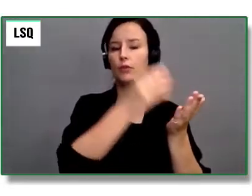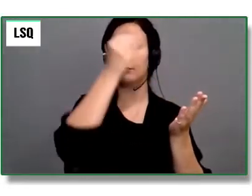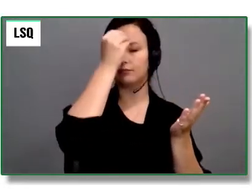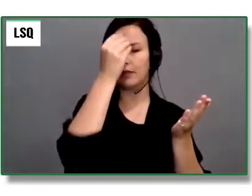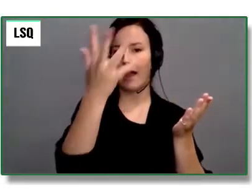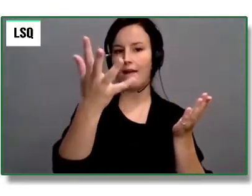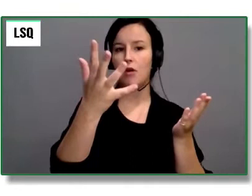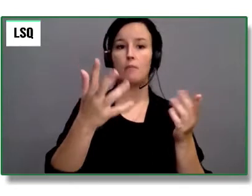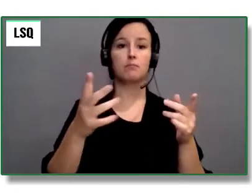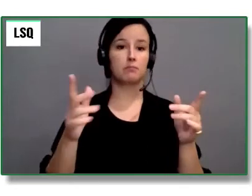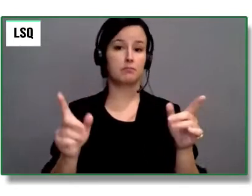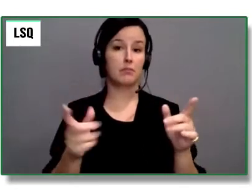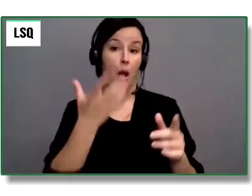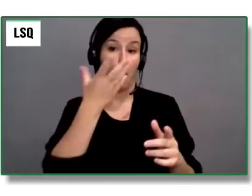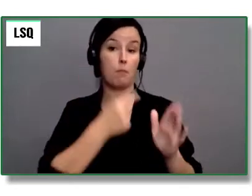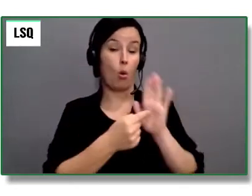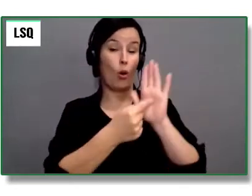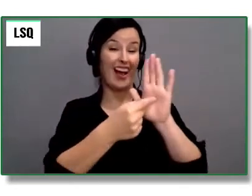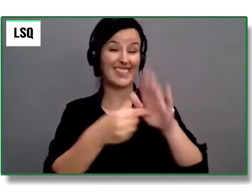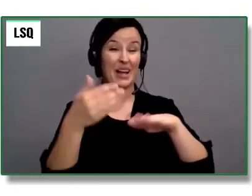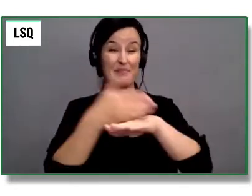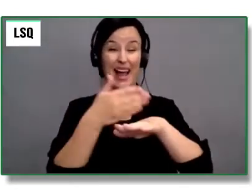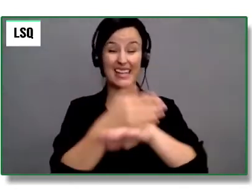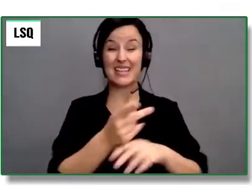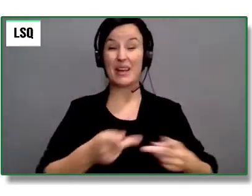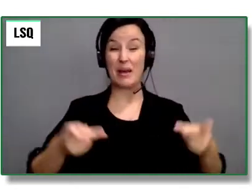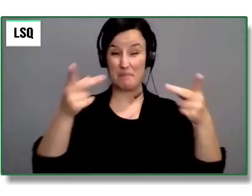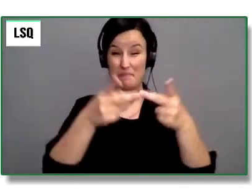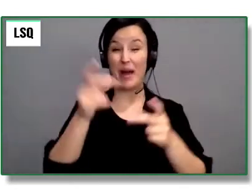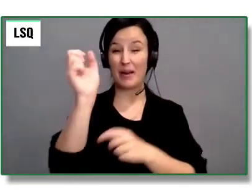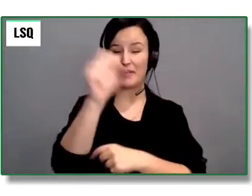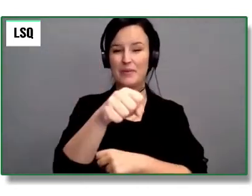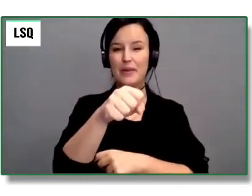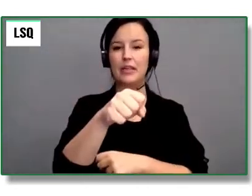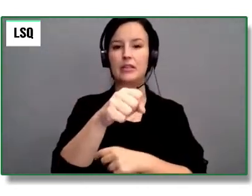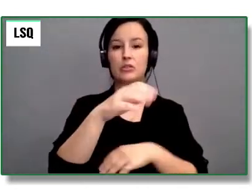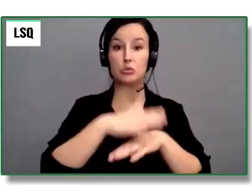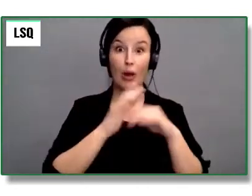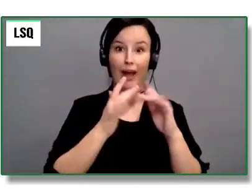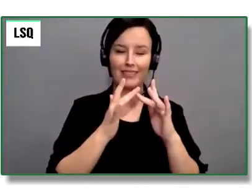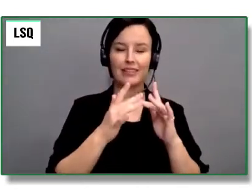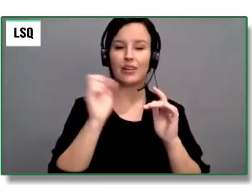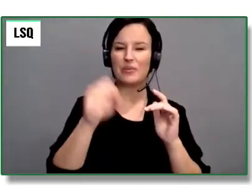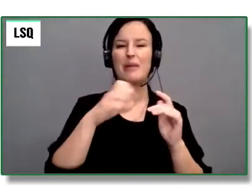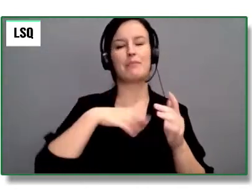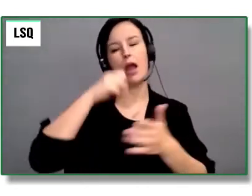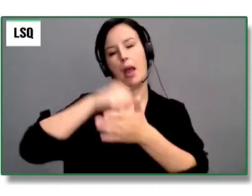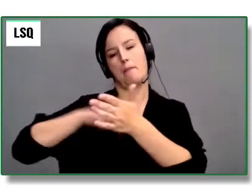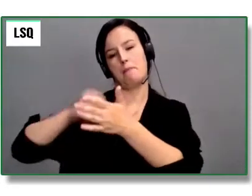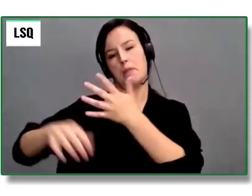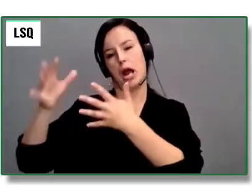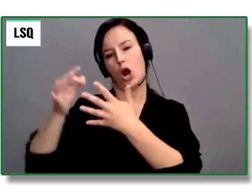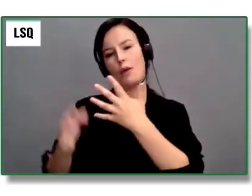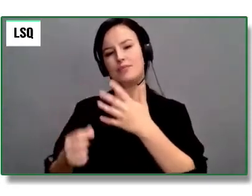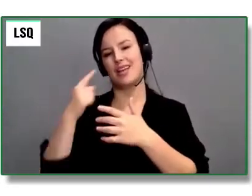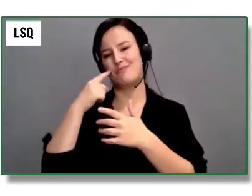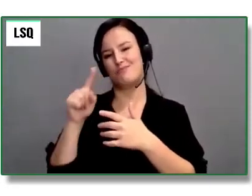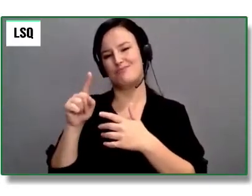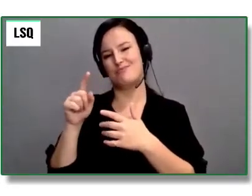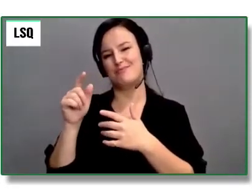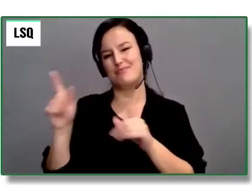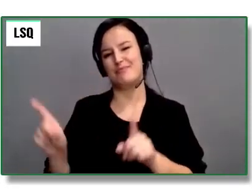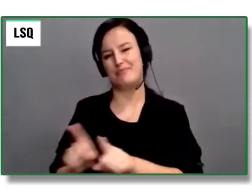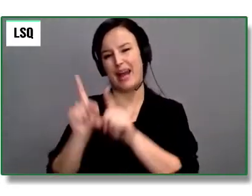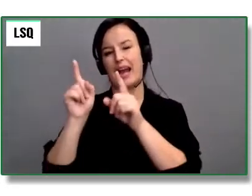bien que ce soit de beaux exemples d'accessibilité de parc virtuel, il leur manque des options d'accès numérique clé, des